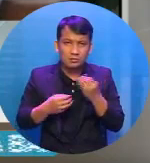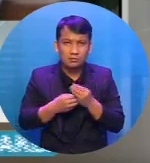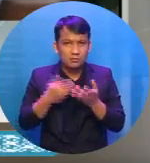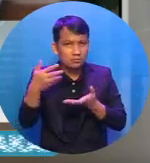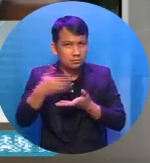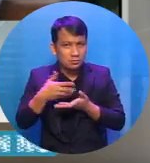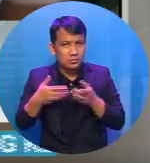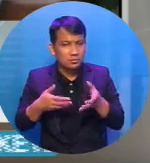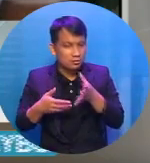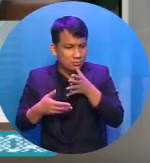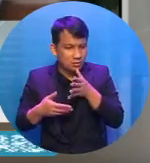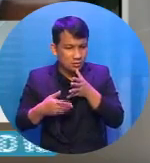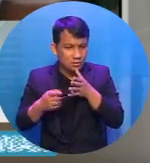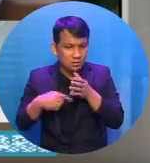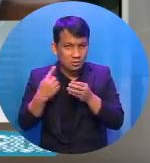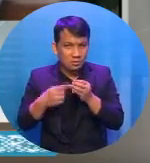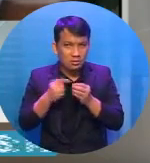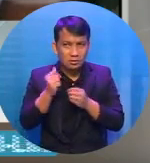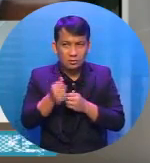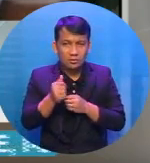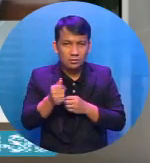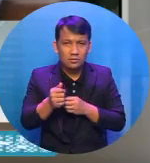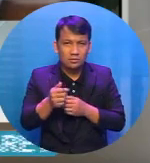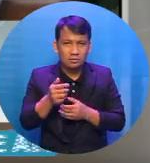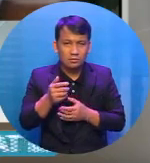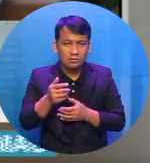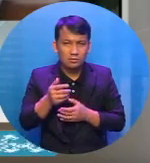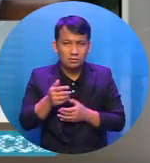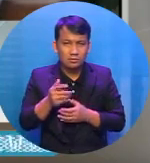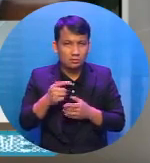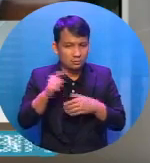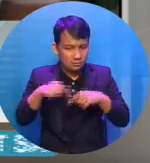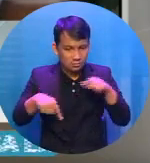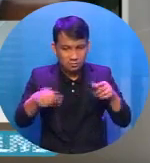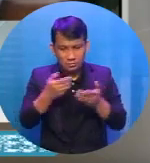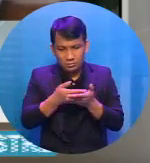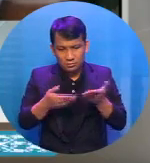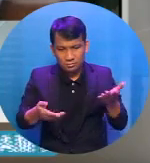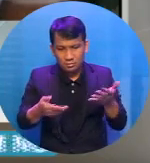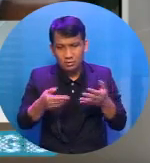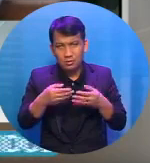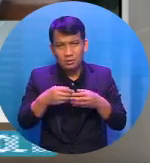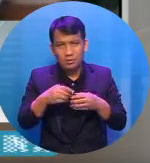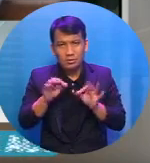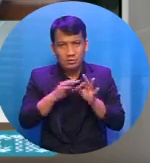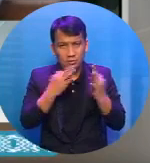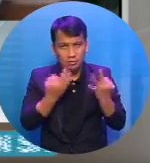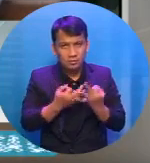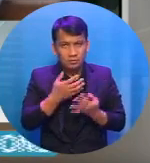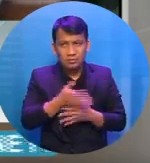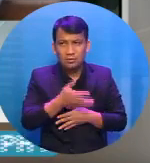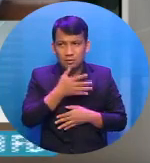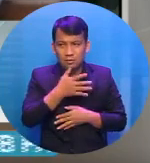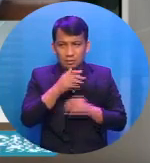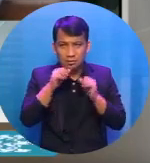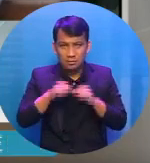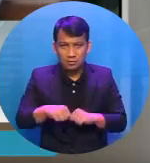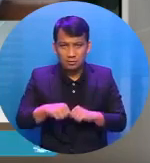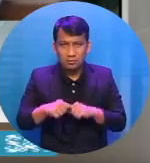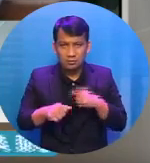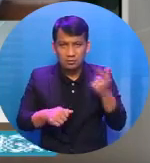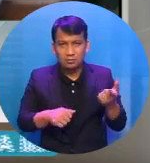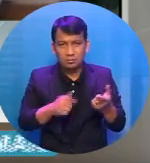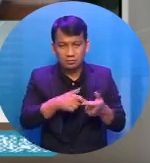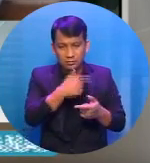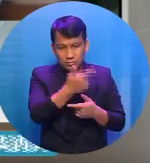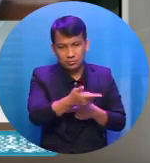pag-aralan po yung nanay at iba pa pong mga kamag-anak po ng nanay na pwede po nating ibigay